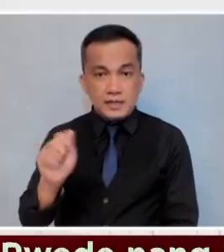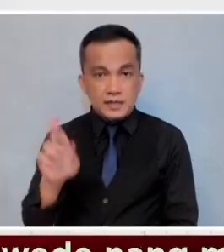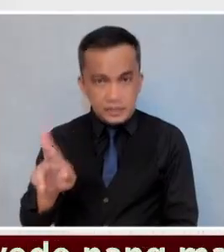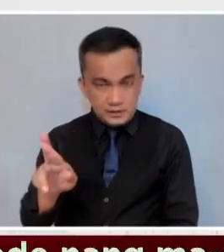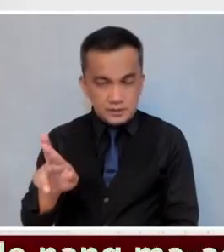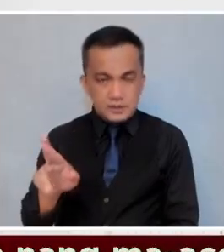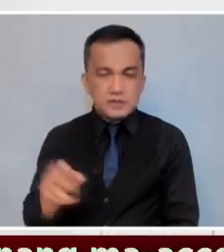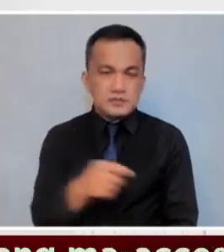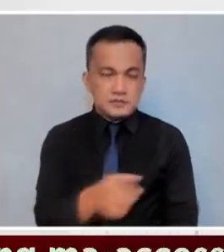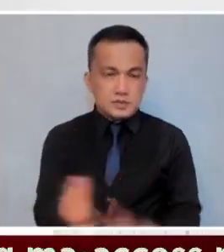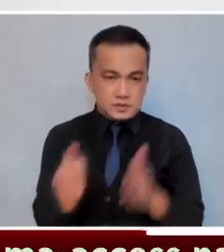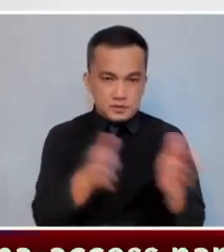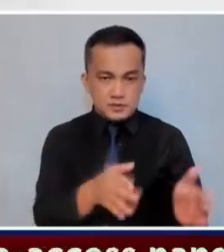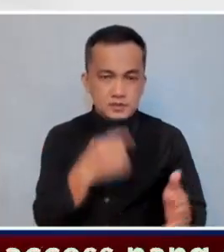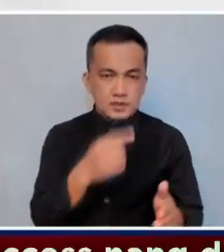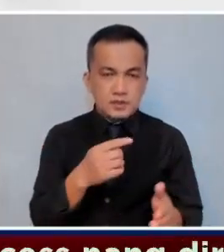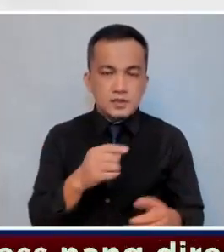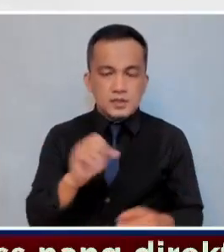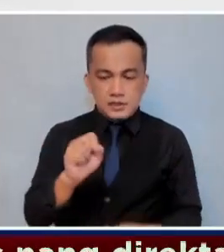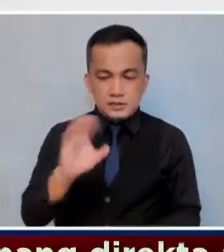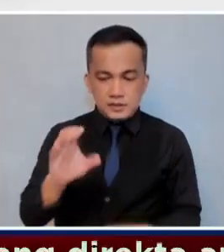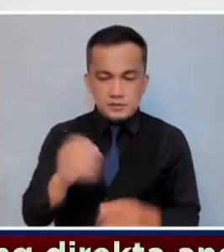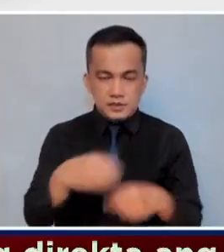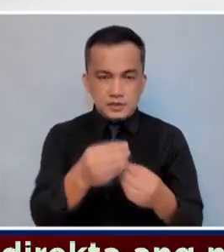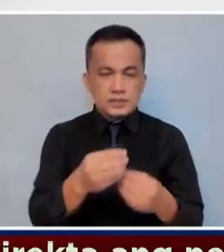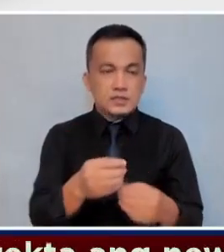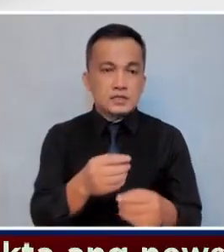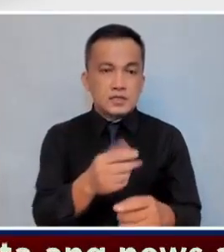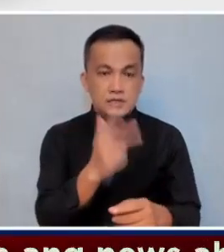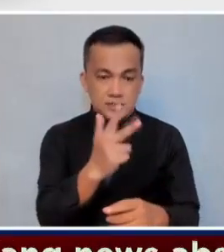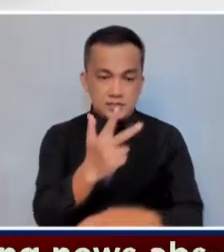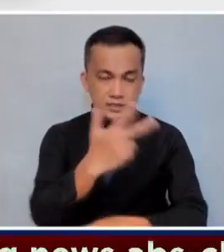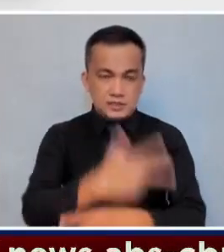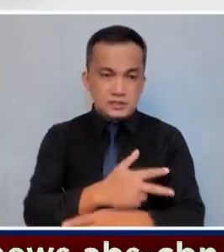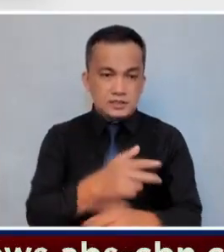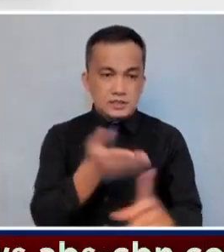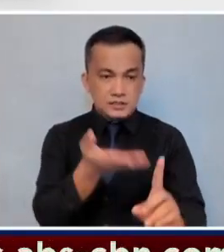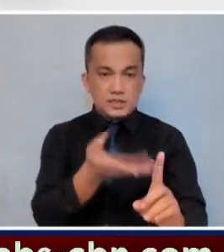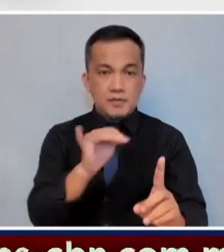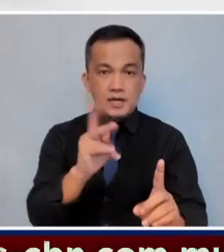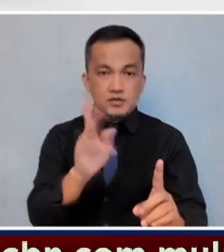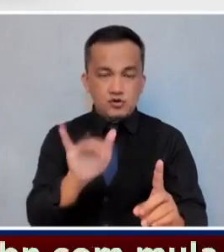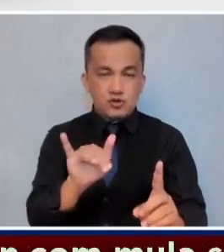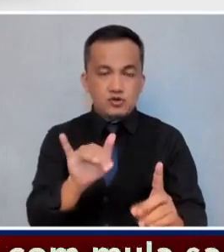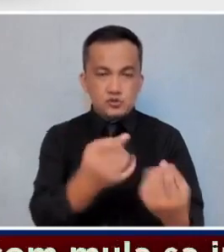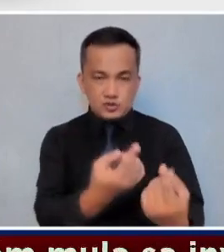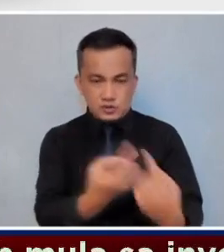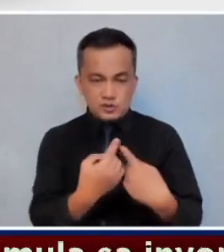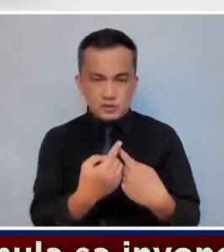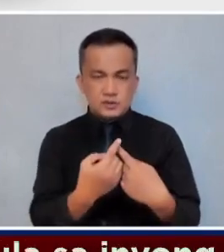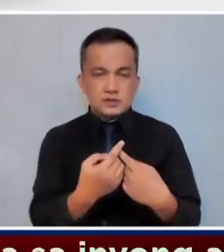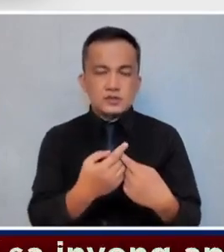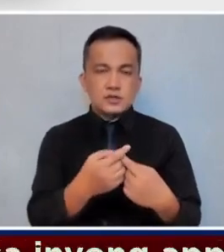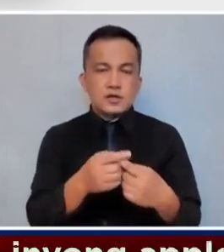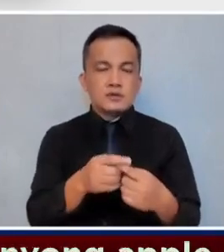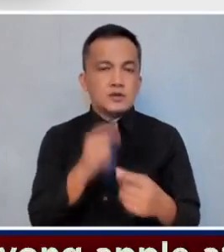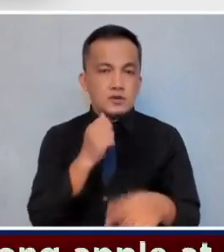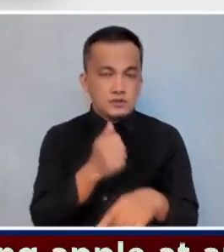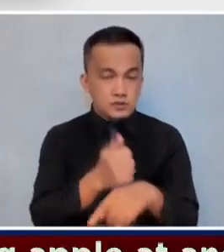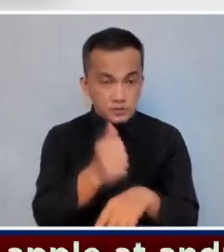pahayag, binigyan ang mataas na hukuman ng 30 araw si Badoy para sagutin ang resolusyon. Hindi